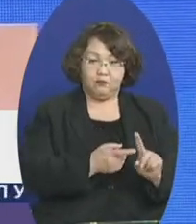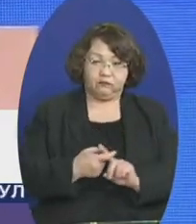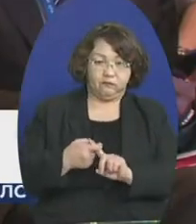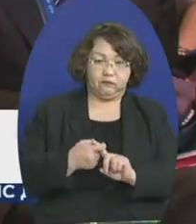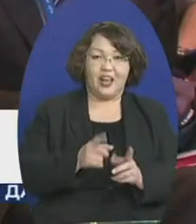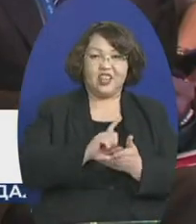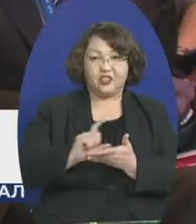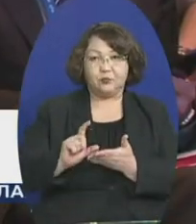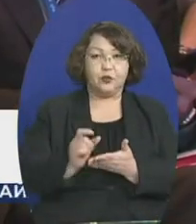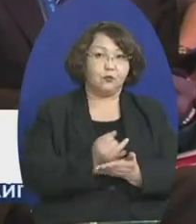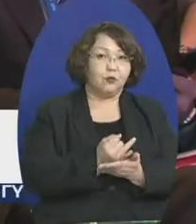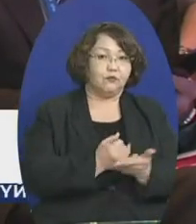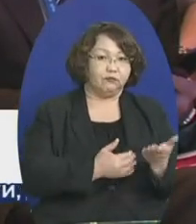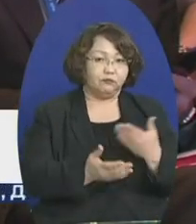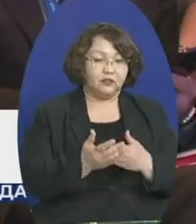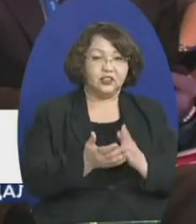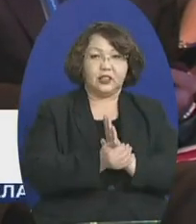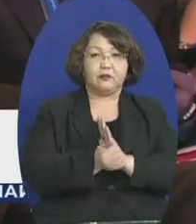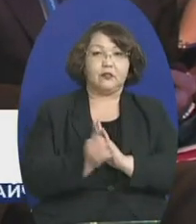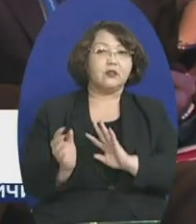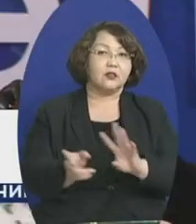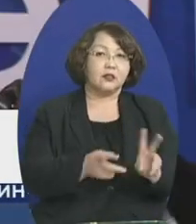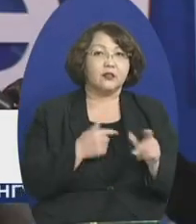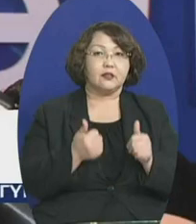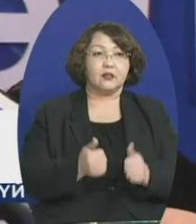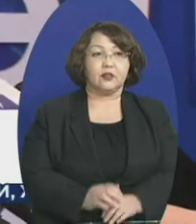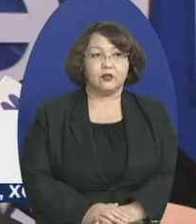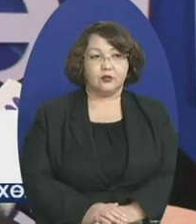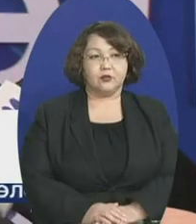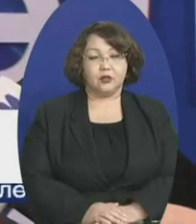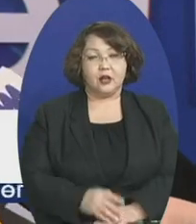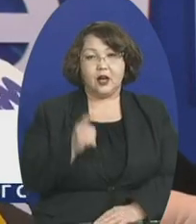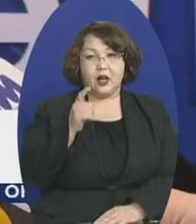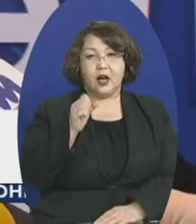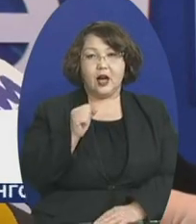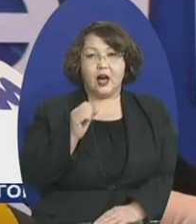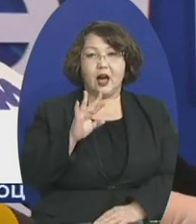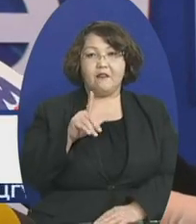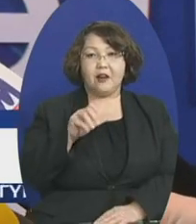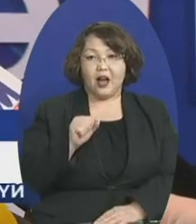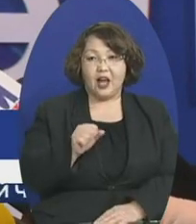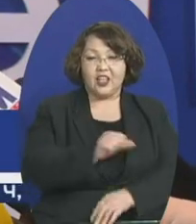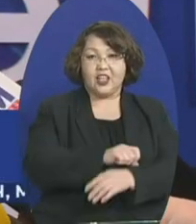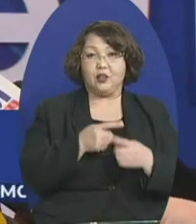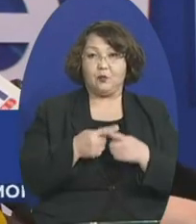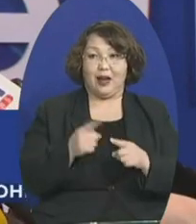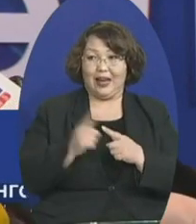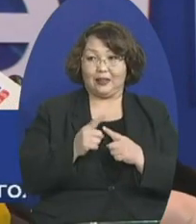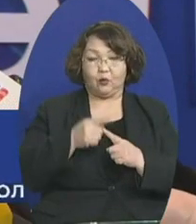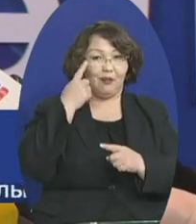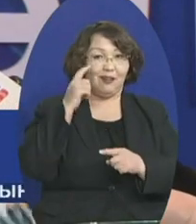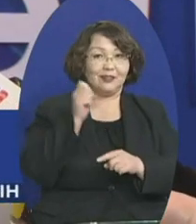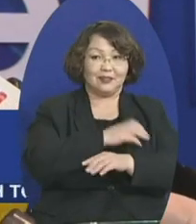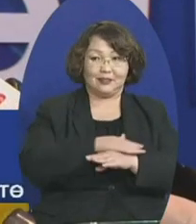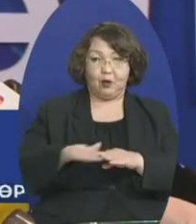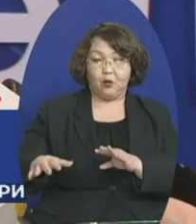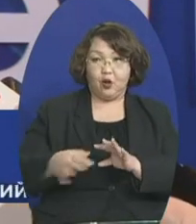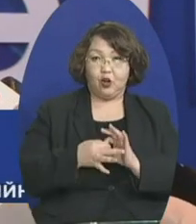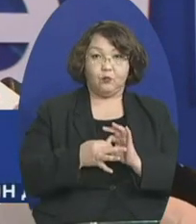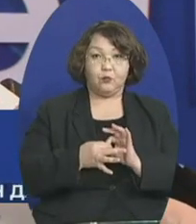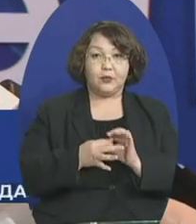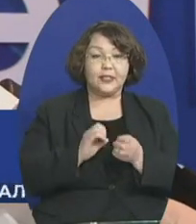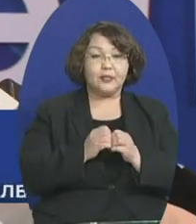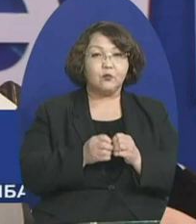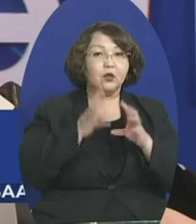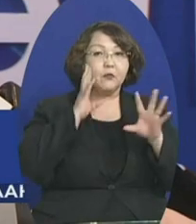гарцууд бүс бүрт чадахчиж байна. Хавирга бомбын хувьд автоавц зам явчлалтай хвчлэлээр холбогдохоор бүтээн байгуулалтын ажил